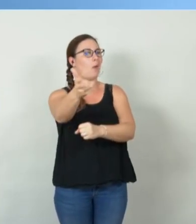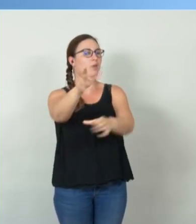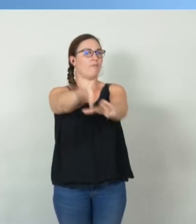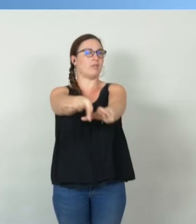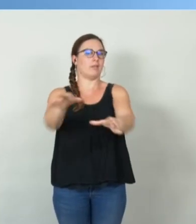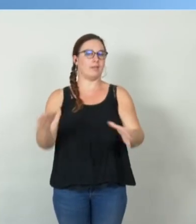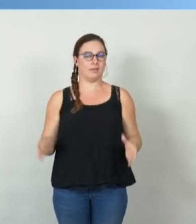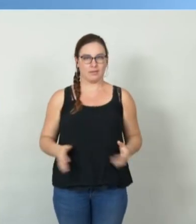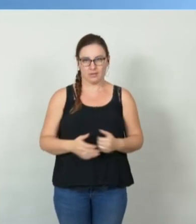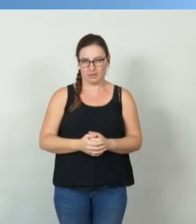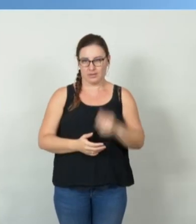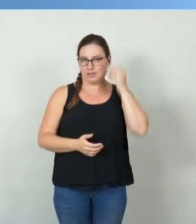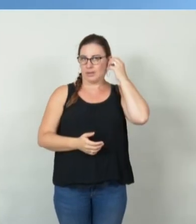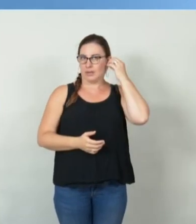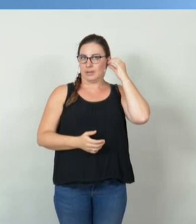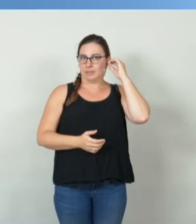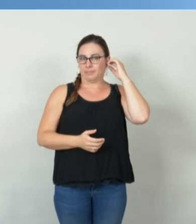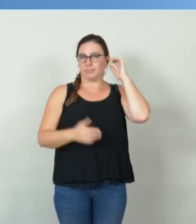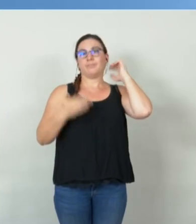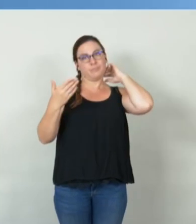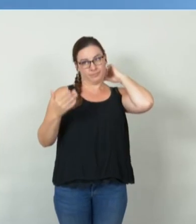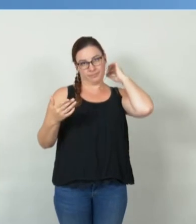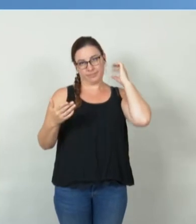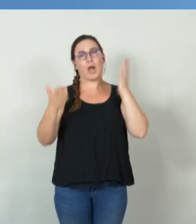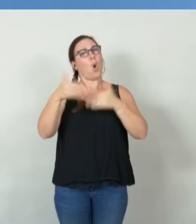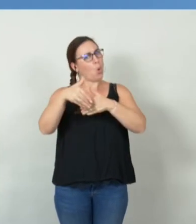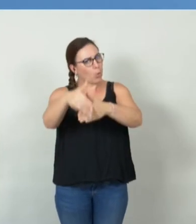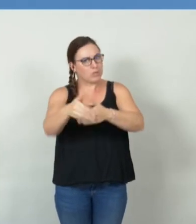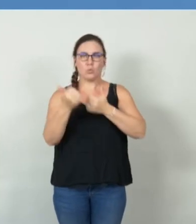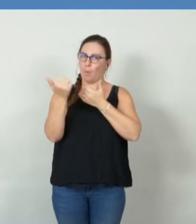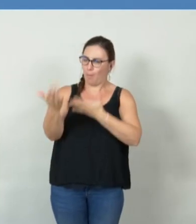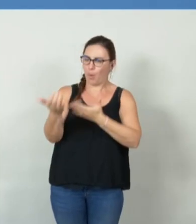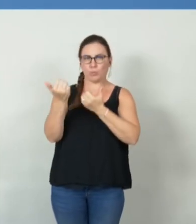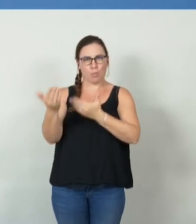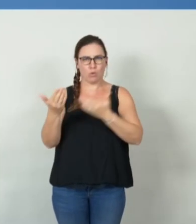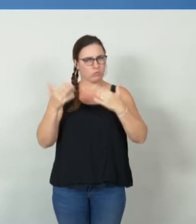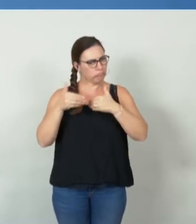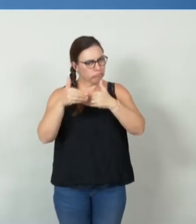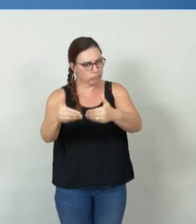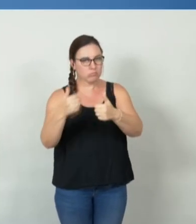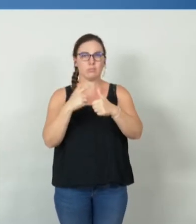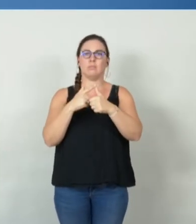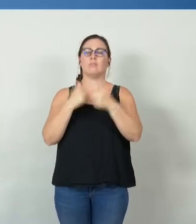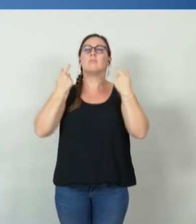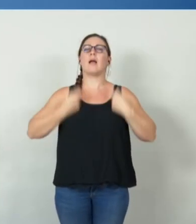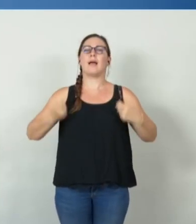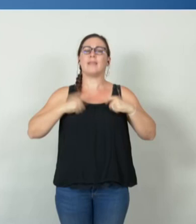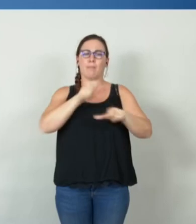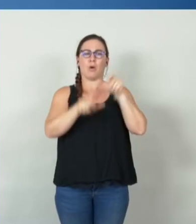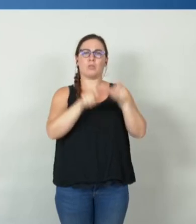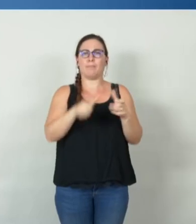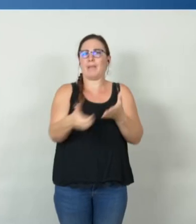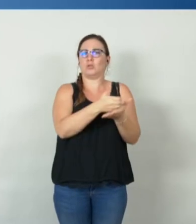alors nous allons nous continuerons à faire des propositions par exemple les dépenses de personnel